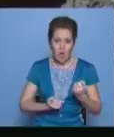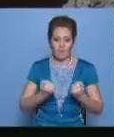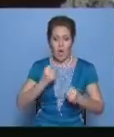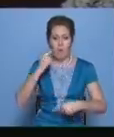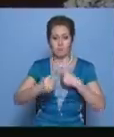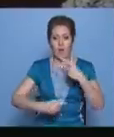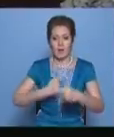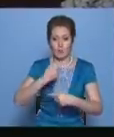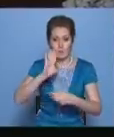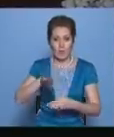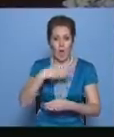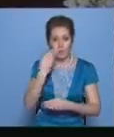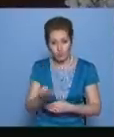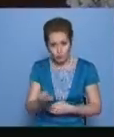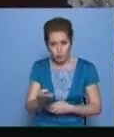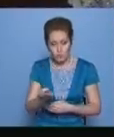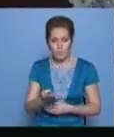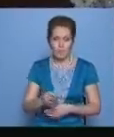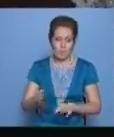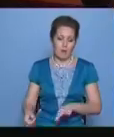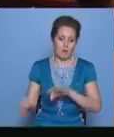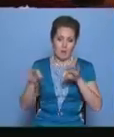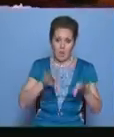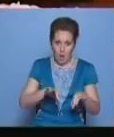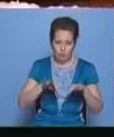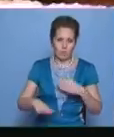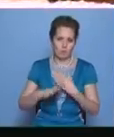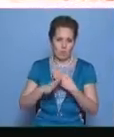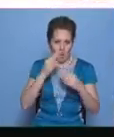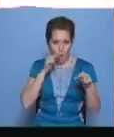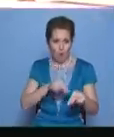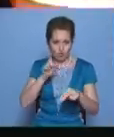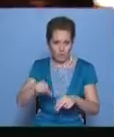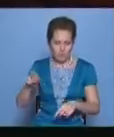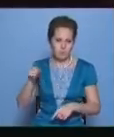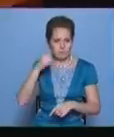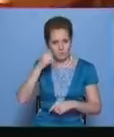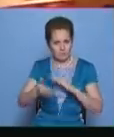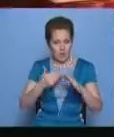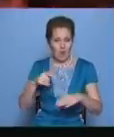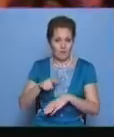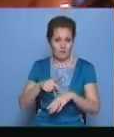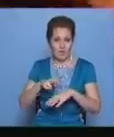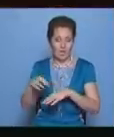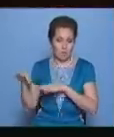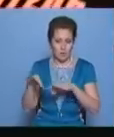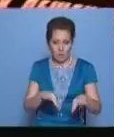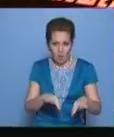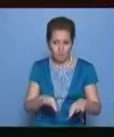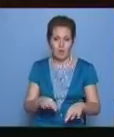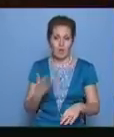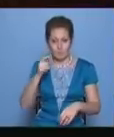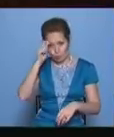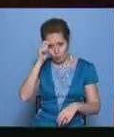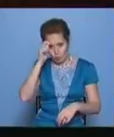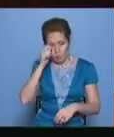опрокинулся на крышу. Поставить машину на колеса помогли очевидцы, они же позвонили в ГИБДД. Но когда экипаж приехал на место ДТП,